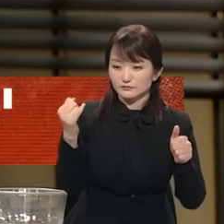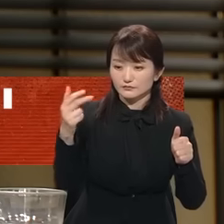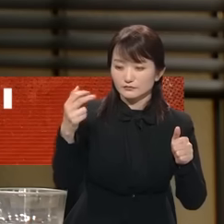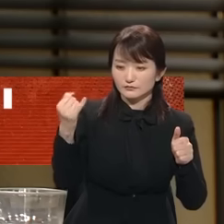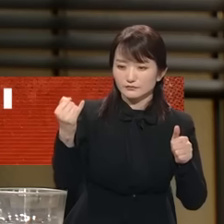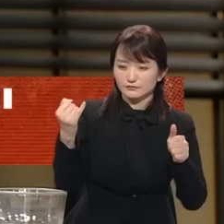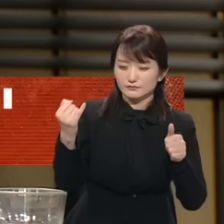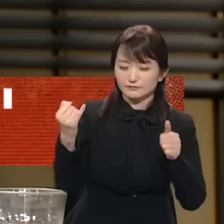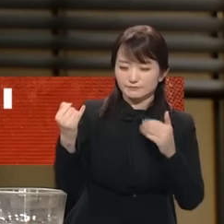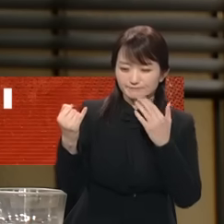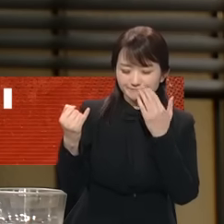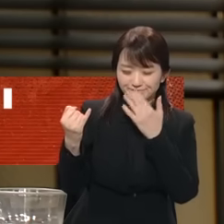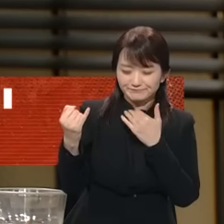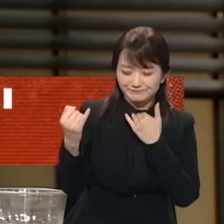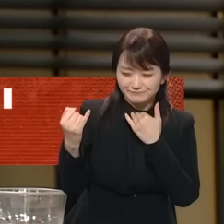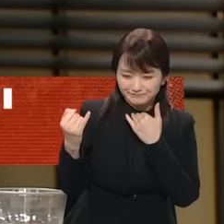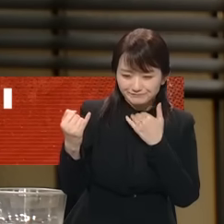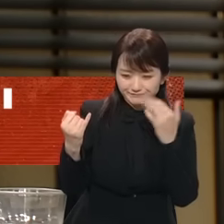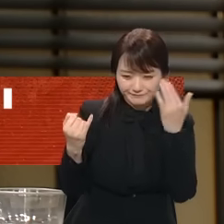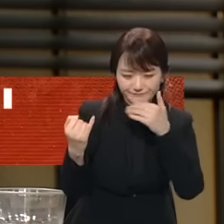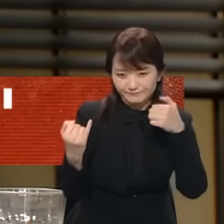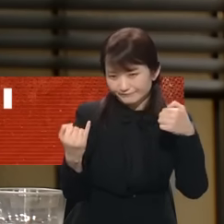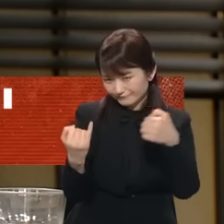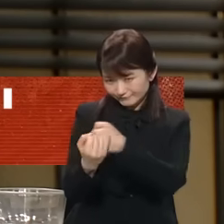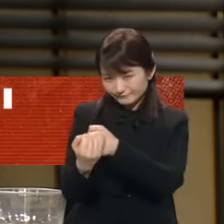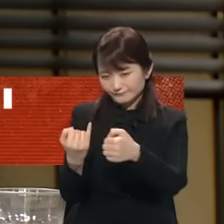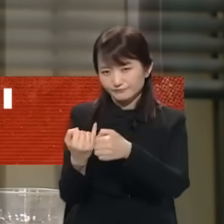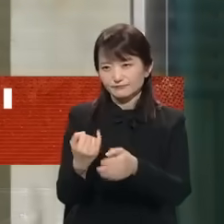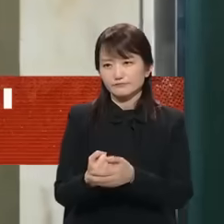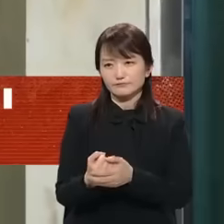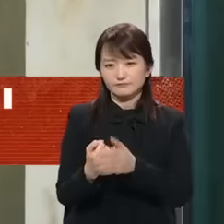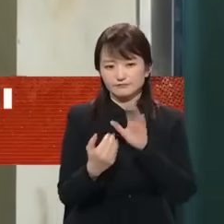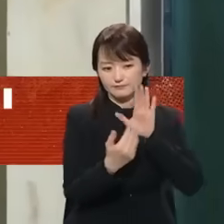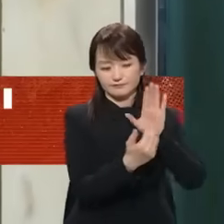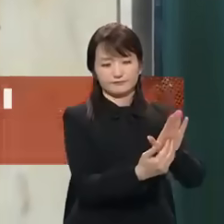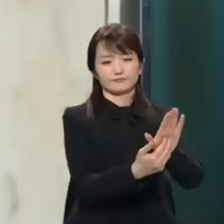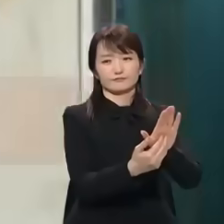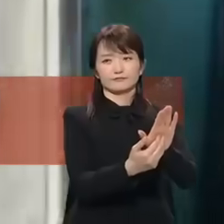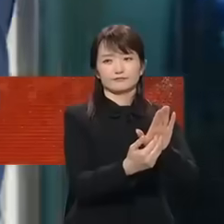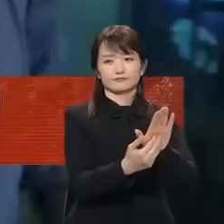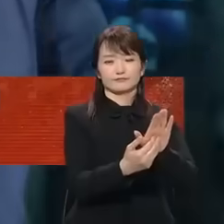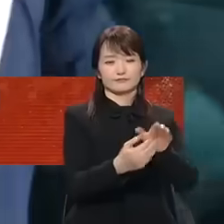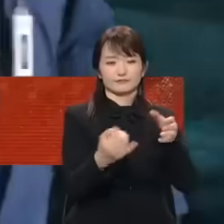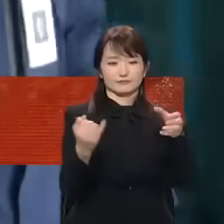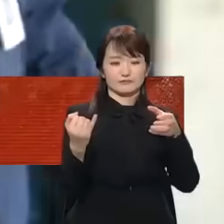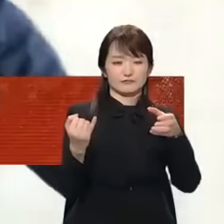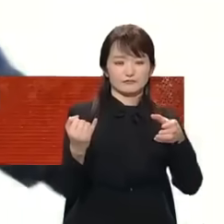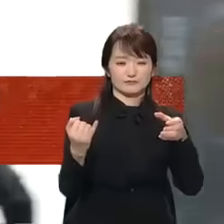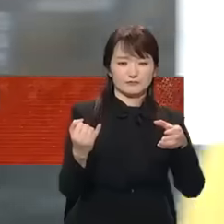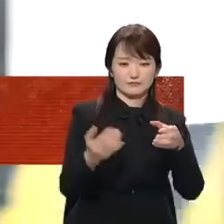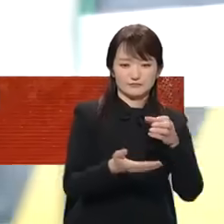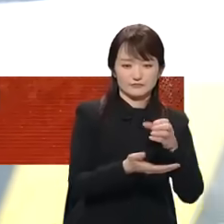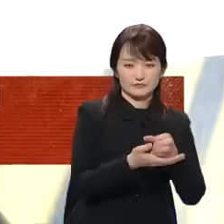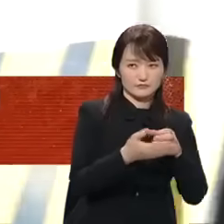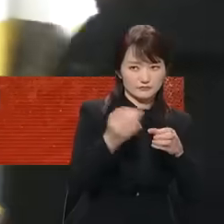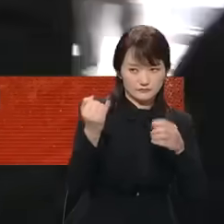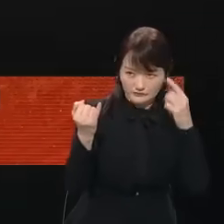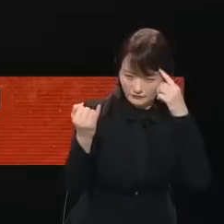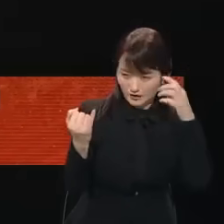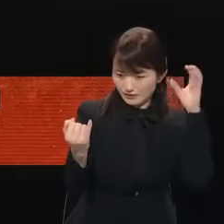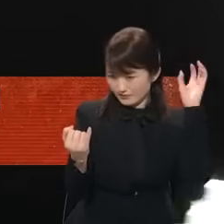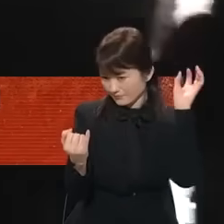욕정에 생겨서 성폭행을 시도했었다고 하고요 할머니가 저항을 하니까 가지고 있던 머그컵으로 어 할머니 머리를